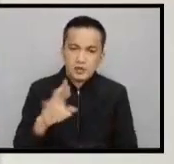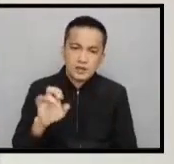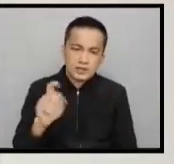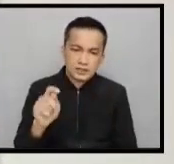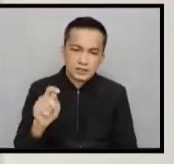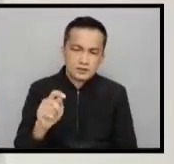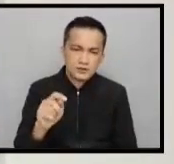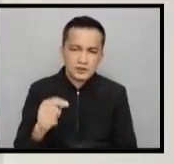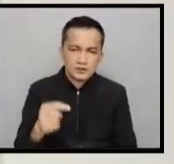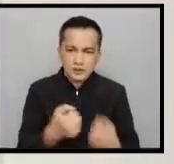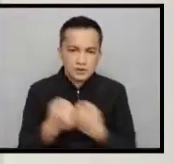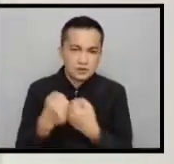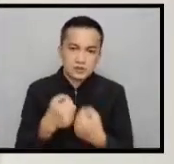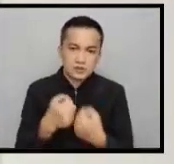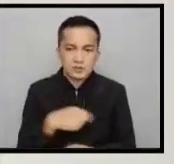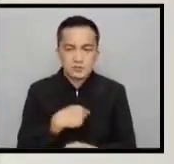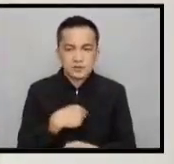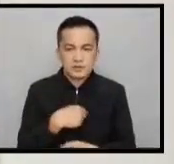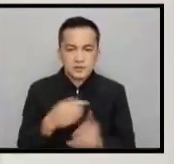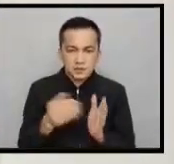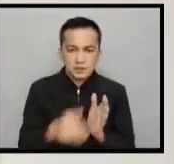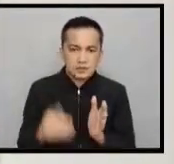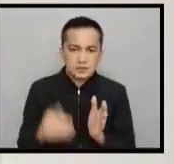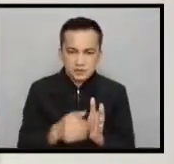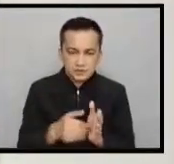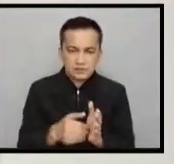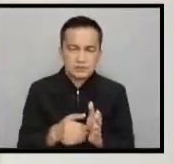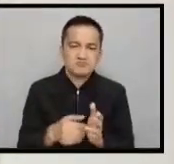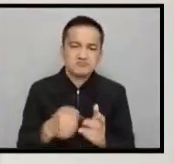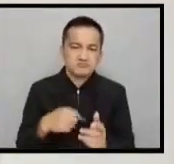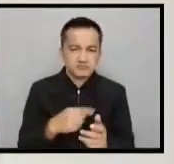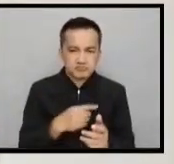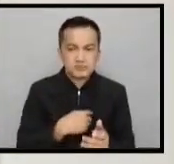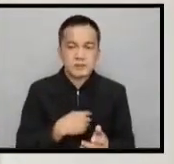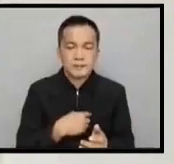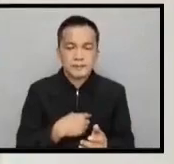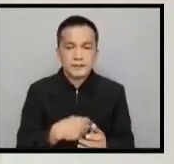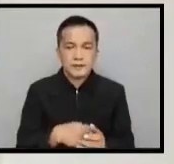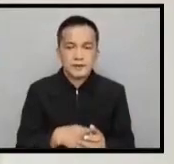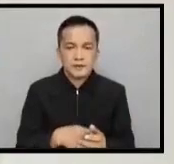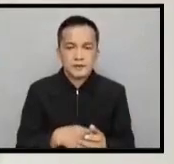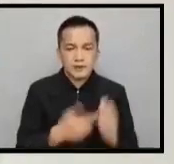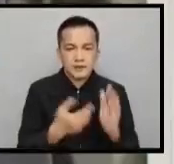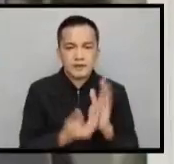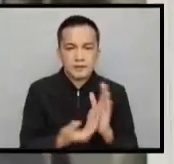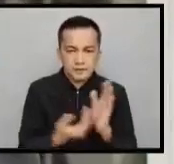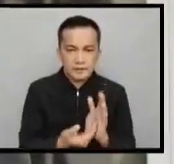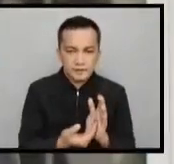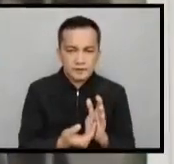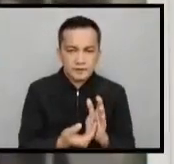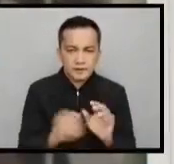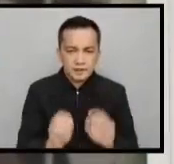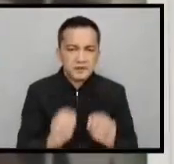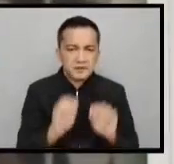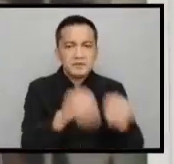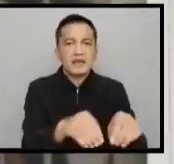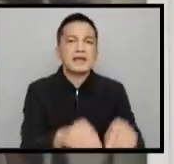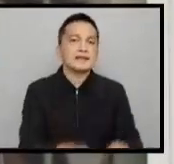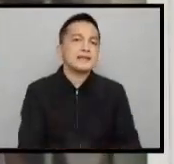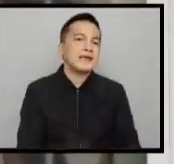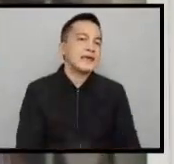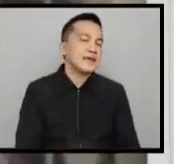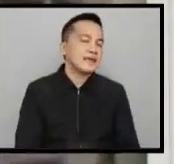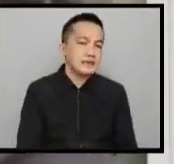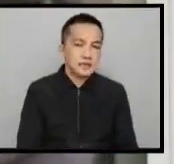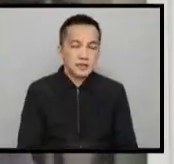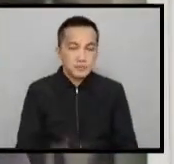po namin na pinapaulit-ulit naman po namin are the evidence were planted. Kung ikaw magre-raid, ang dala mo